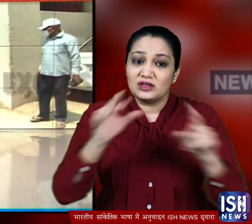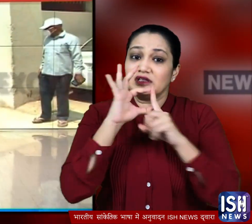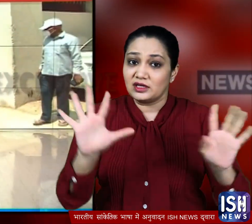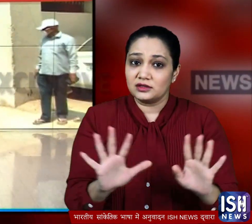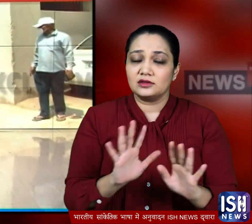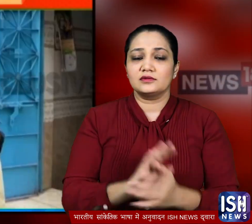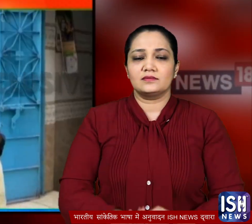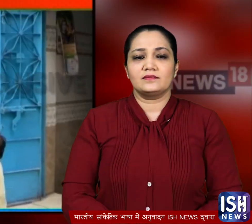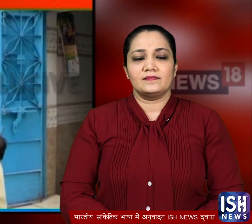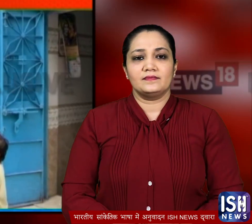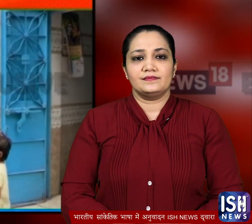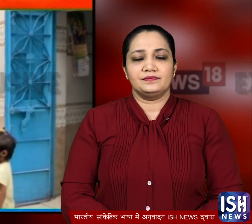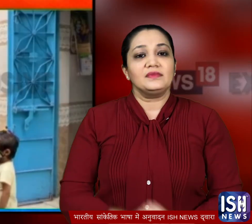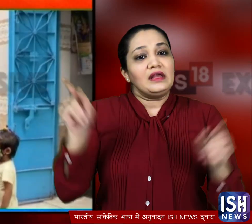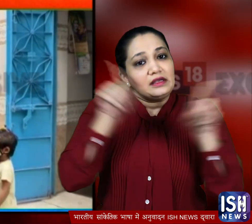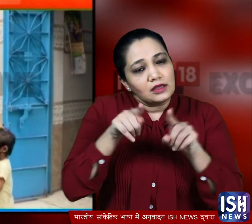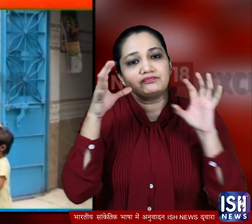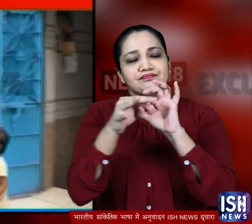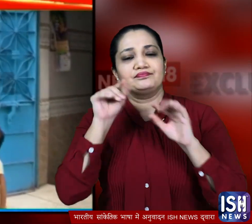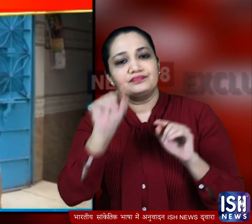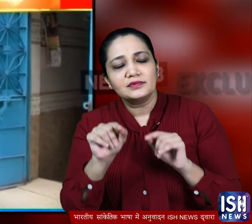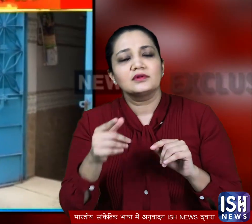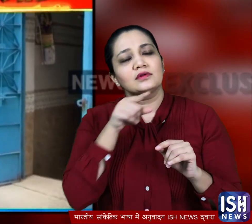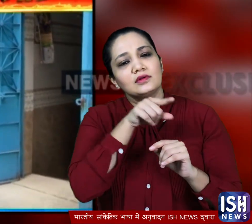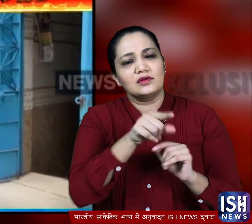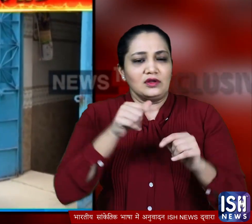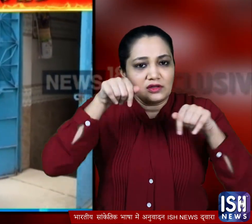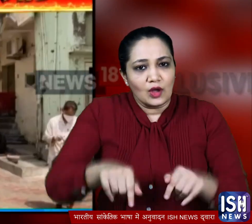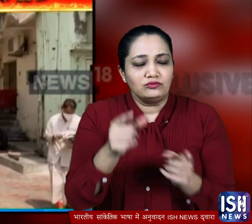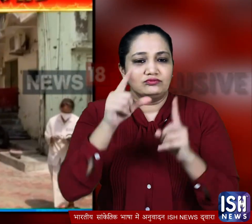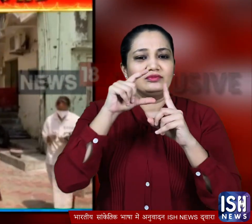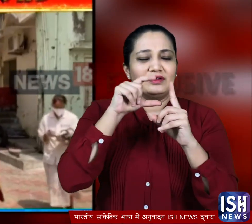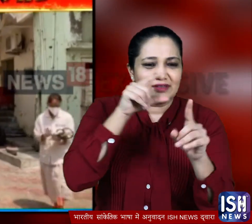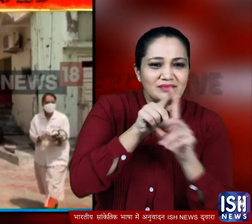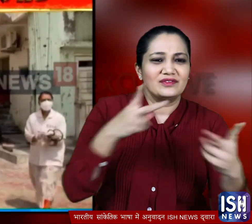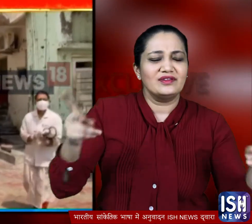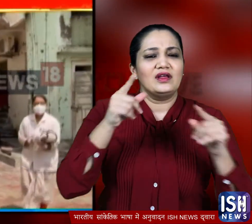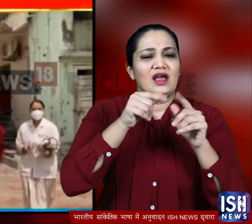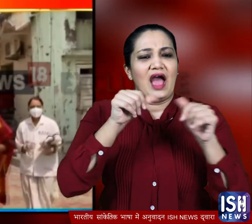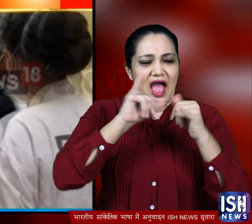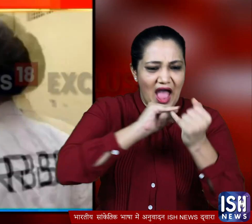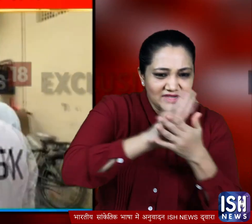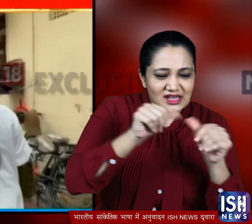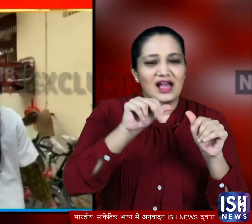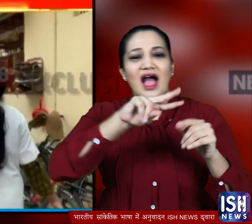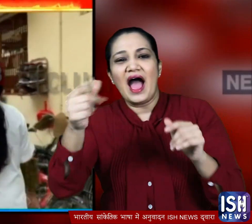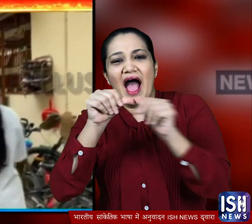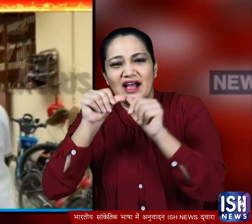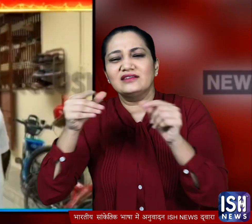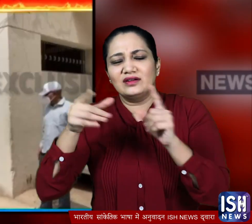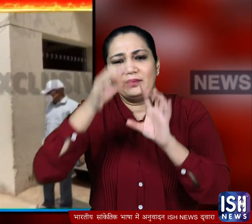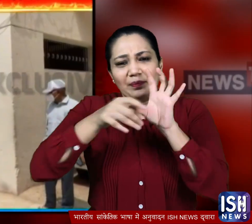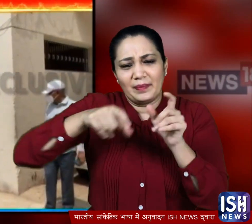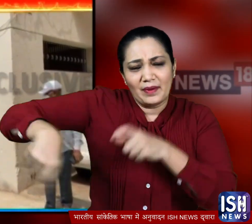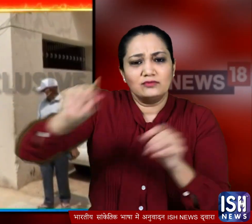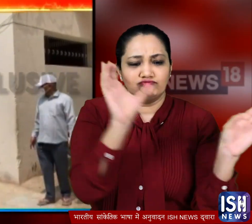रहा है और यही वजह रही कि जिला प्रशासन ने अभी से कमर कस ली। इसके लिए आशा और आंगनवाड़ी कार्यकर्ताओं की कुछ टीमें बनाई